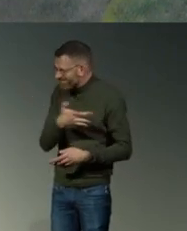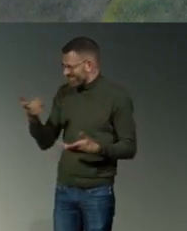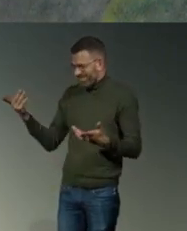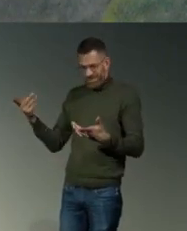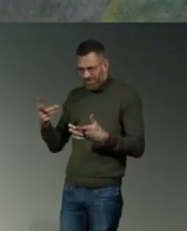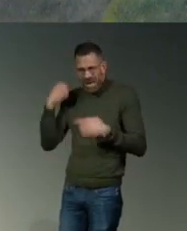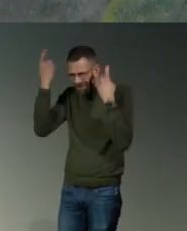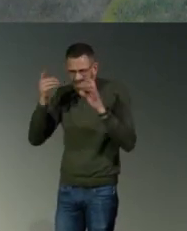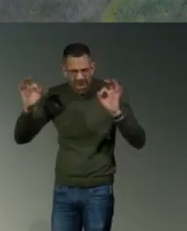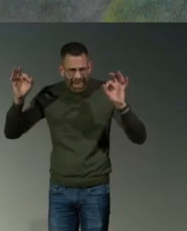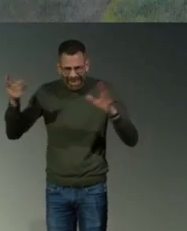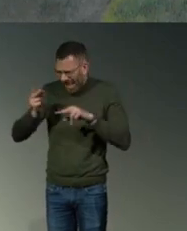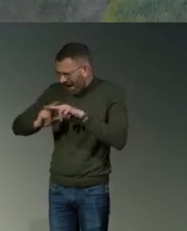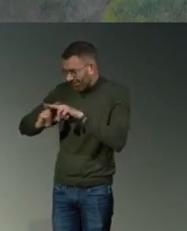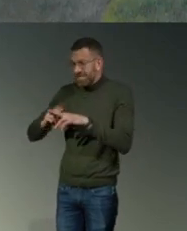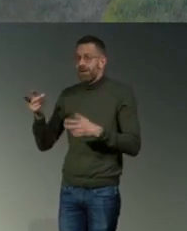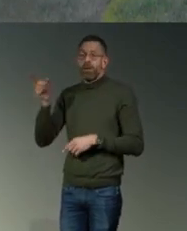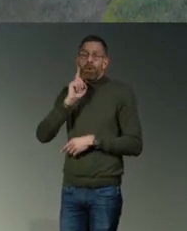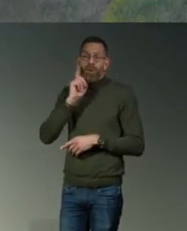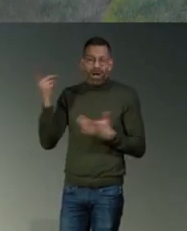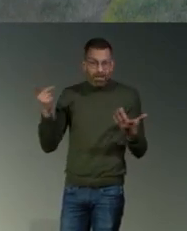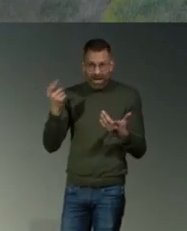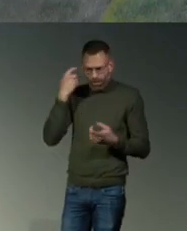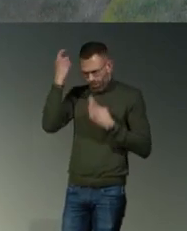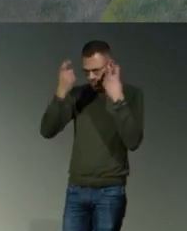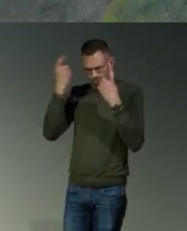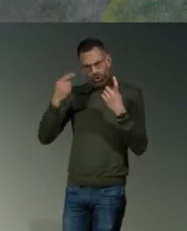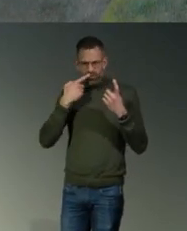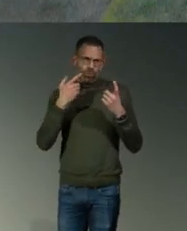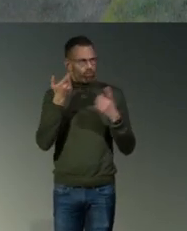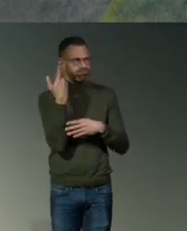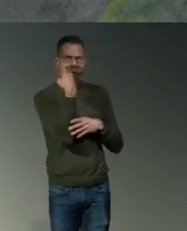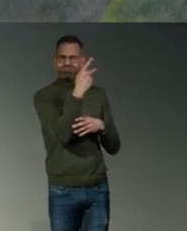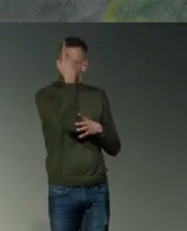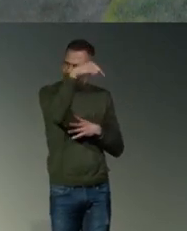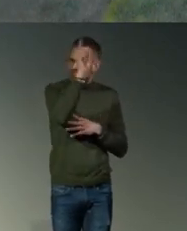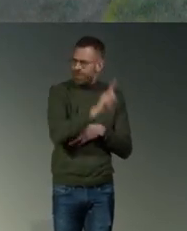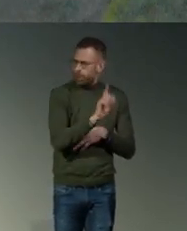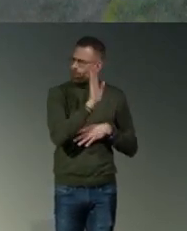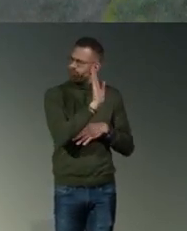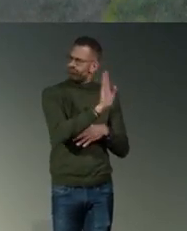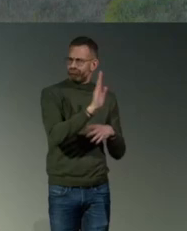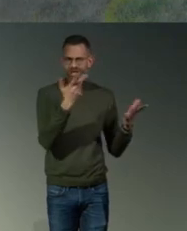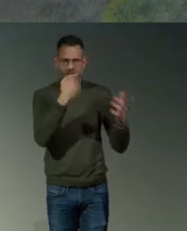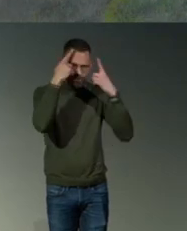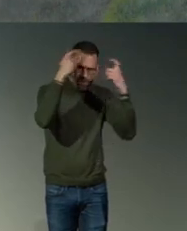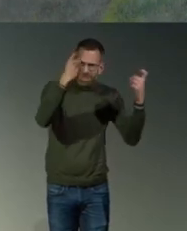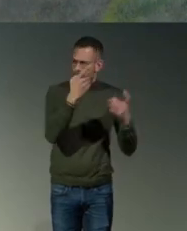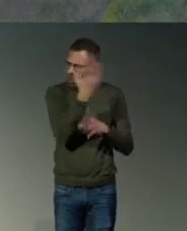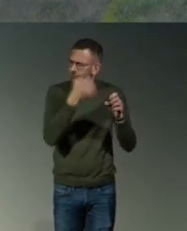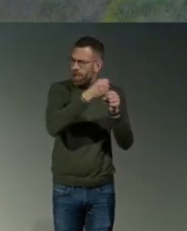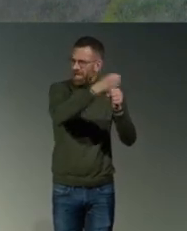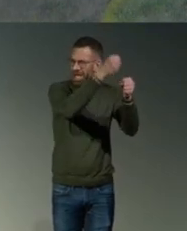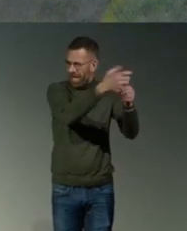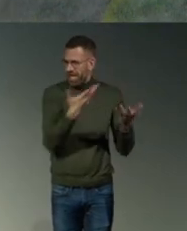la moindre réflexion, car la réflexion, on la réserve plutôt à des philosophes, à des philosophies, à des théologies inventées de toutes